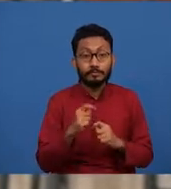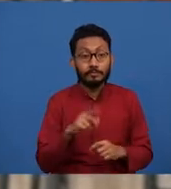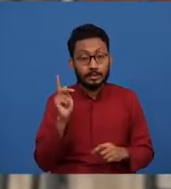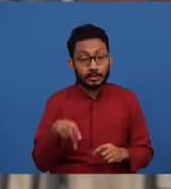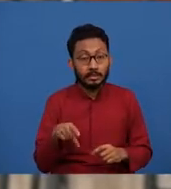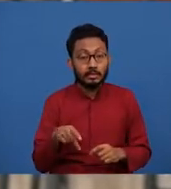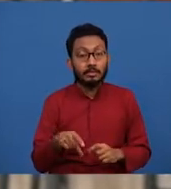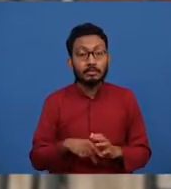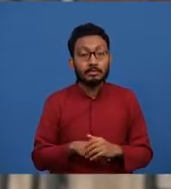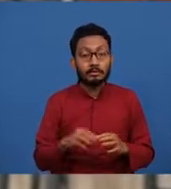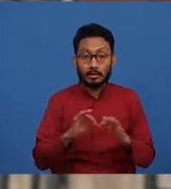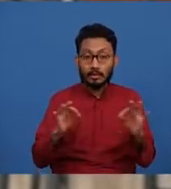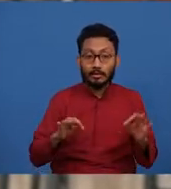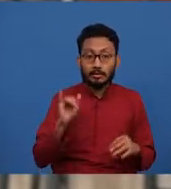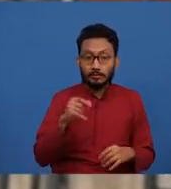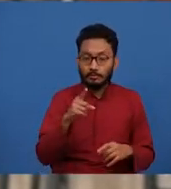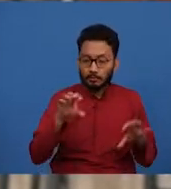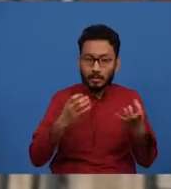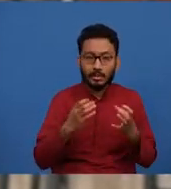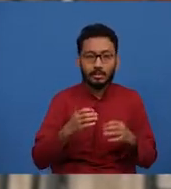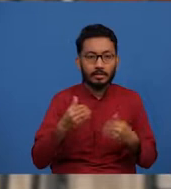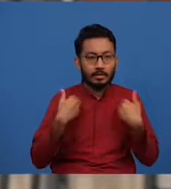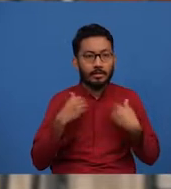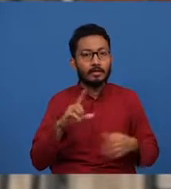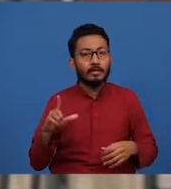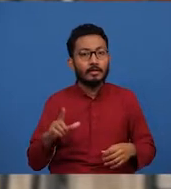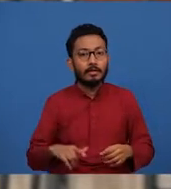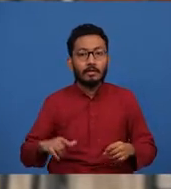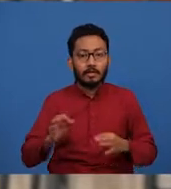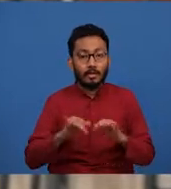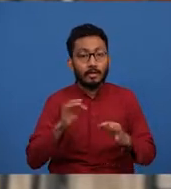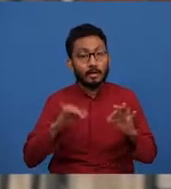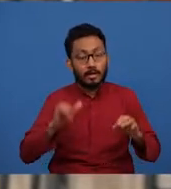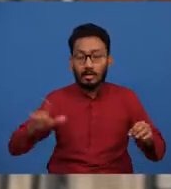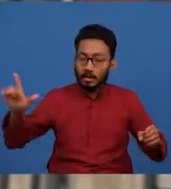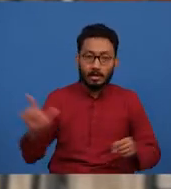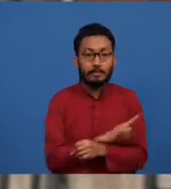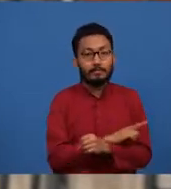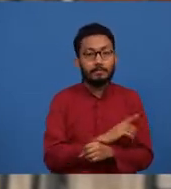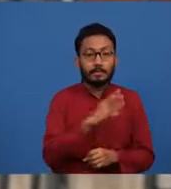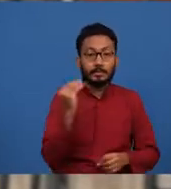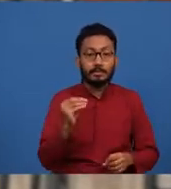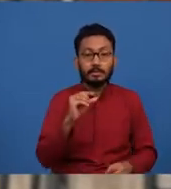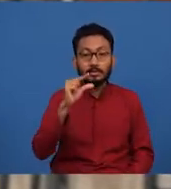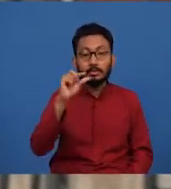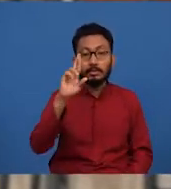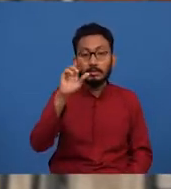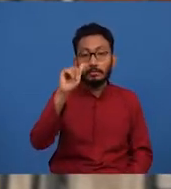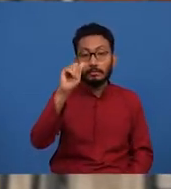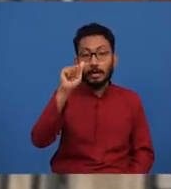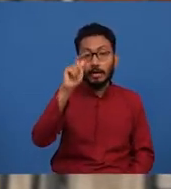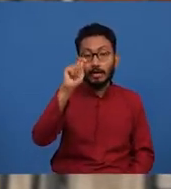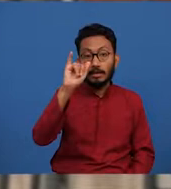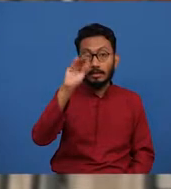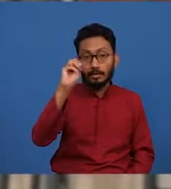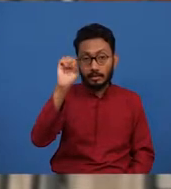pastikan ayat yang kamu bina adalah ayat yang lengkap dan gramatis. Di